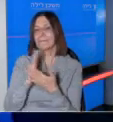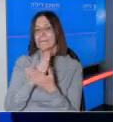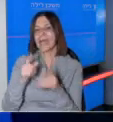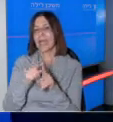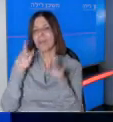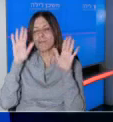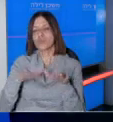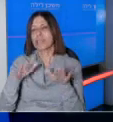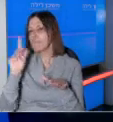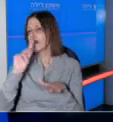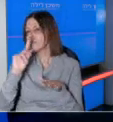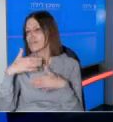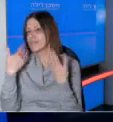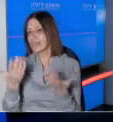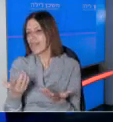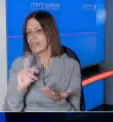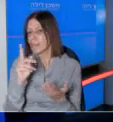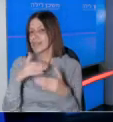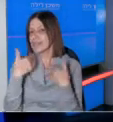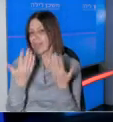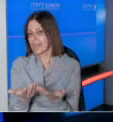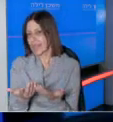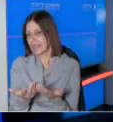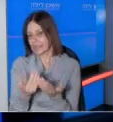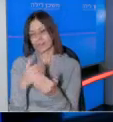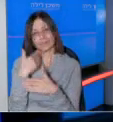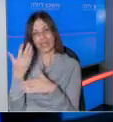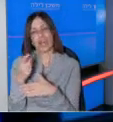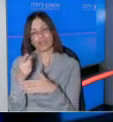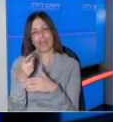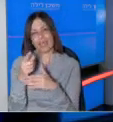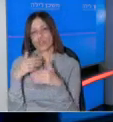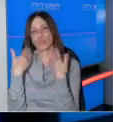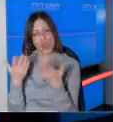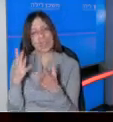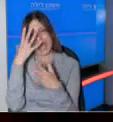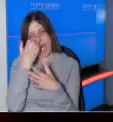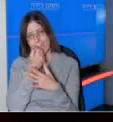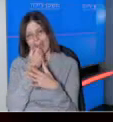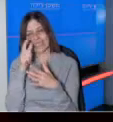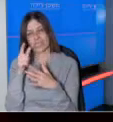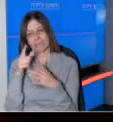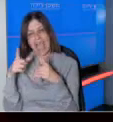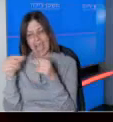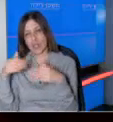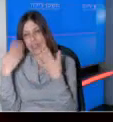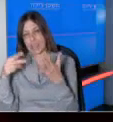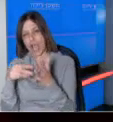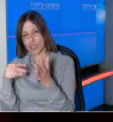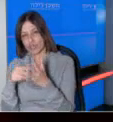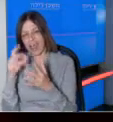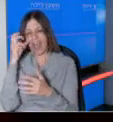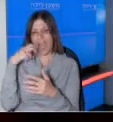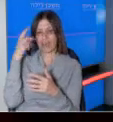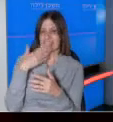עדיין כסף קיזוז מסכורות מי זה? מעניין מי זה? בסדר, אני לא נגד. לחמאס בעזה אתה נותן חשמל, ולערבי ישראל לא